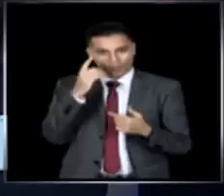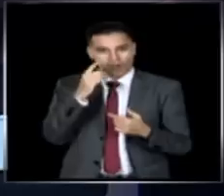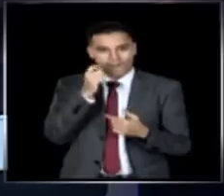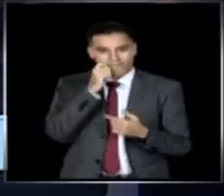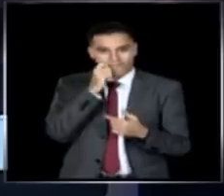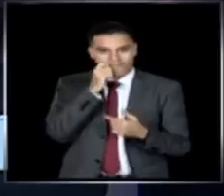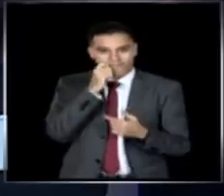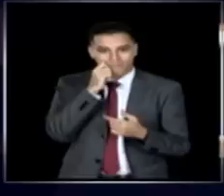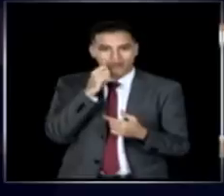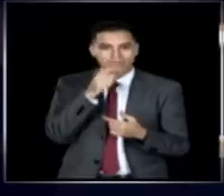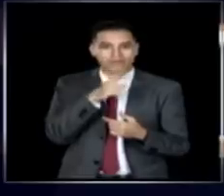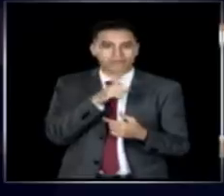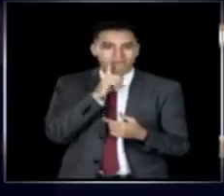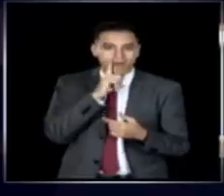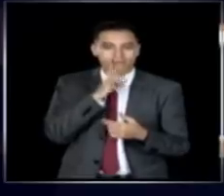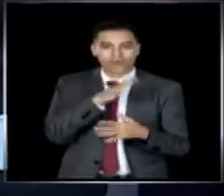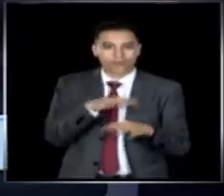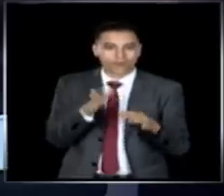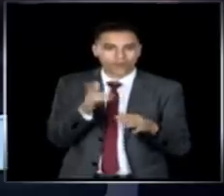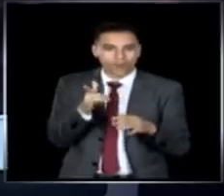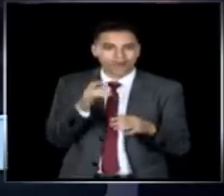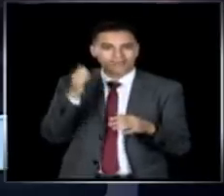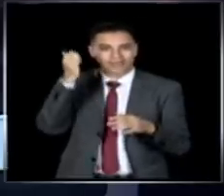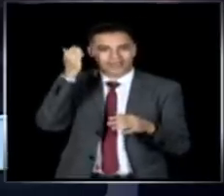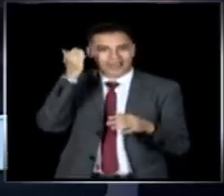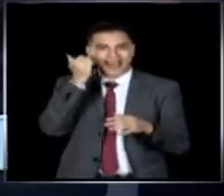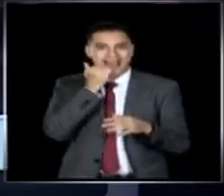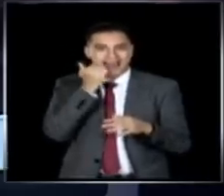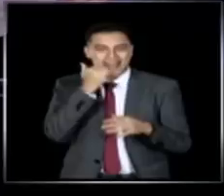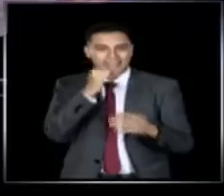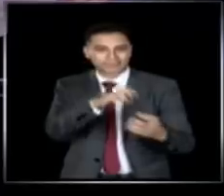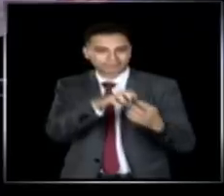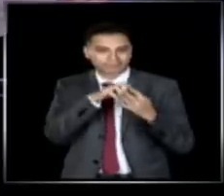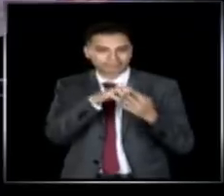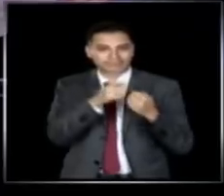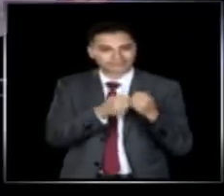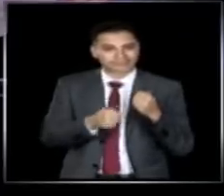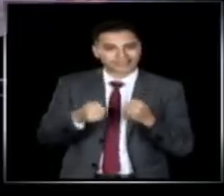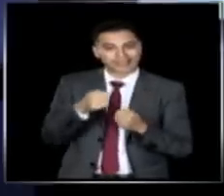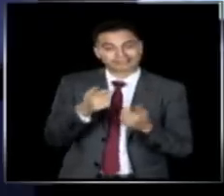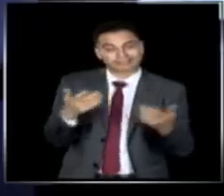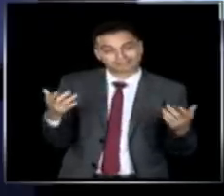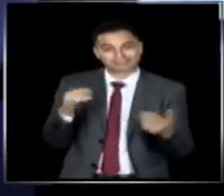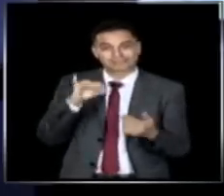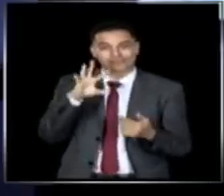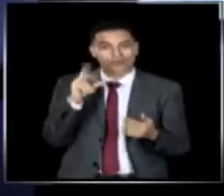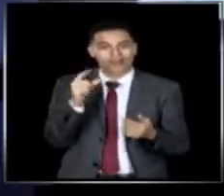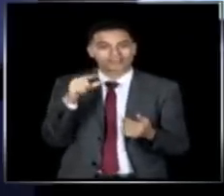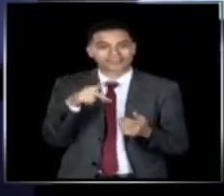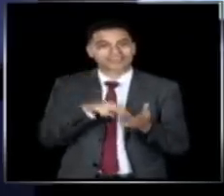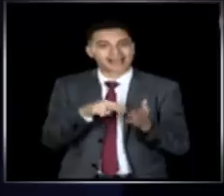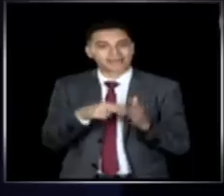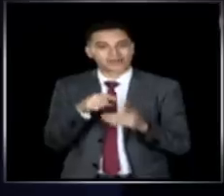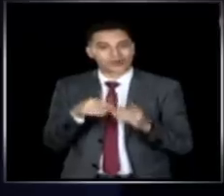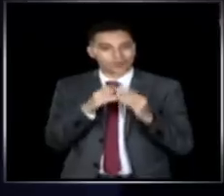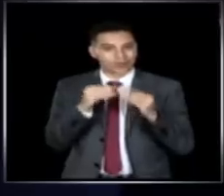اتحادوي. ف حلو كولكشن ده. كولكشن حلو جميل. مهند، ازيك يا مهند؟ الحمد لله تمام. وحشك الاستوديو.